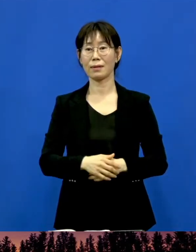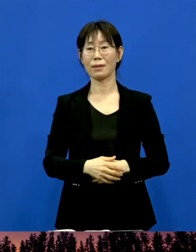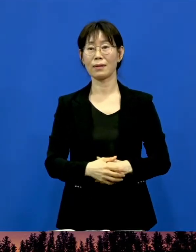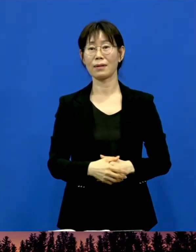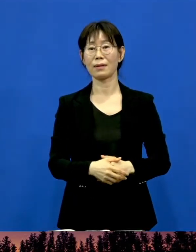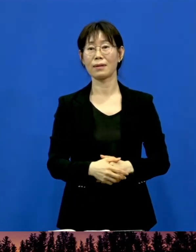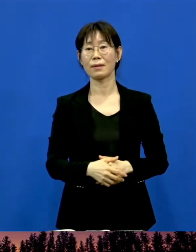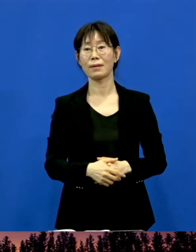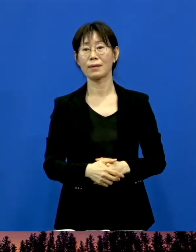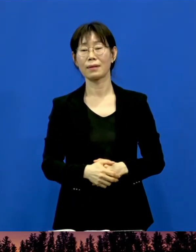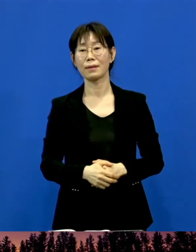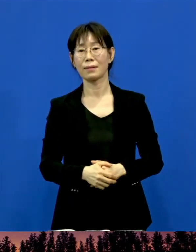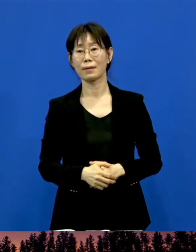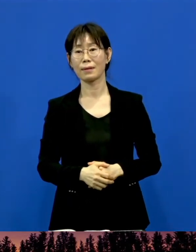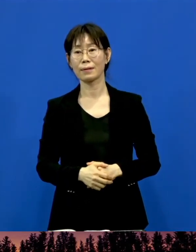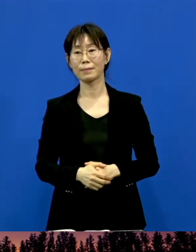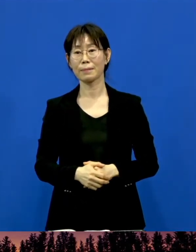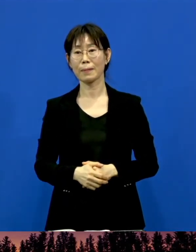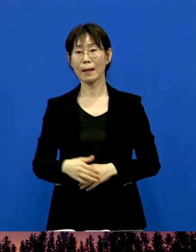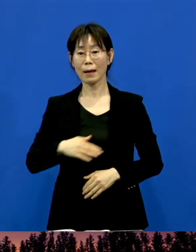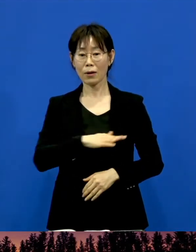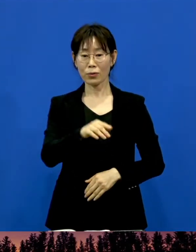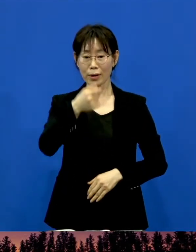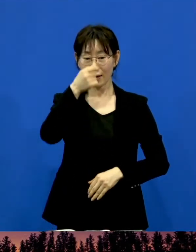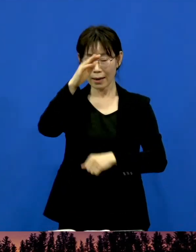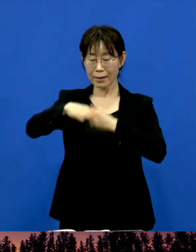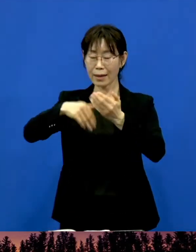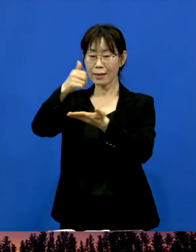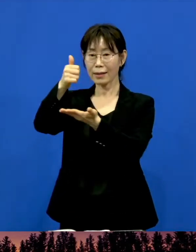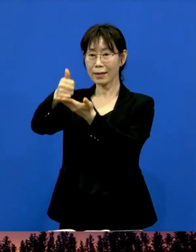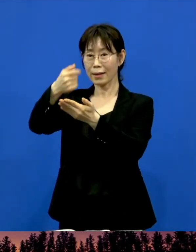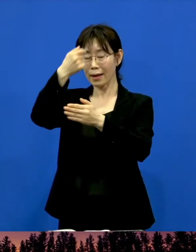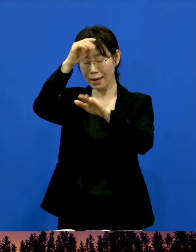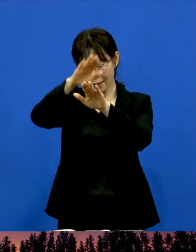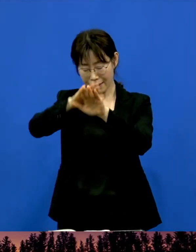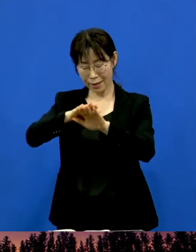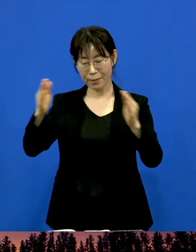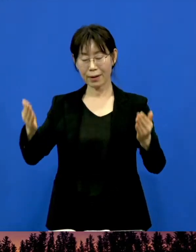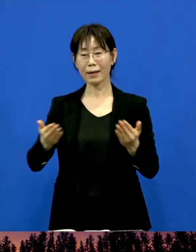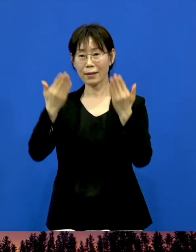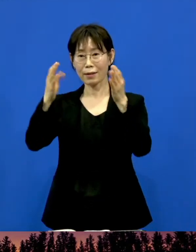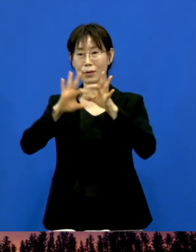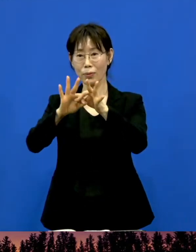우리가 하나님께로 나와서 예배하고 우리의 시선을 해 아래가 아니라 해 위로 올리는,